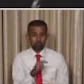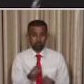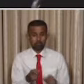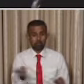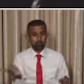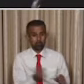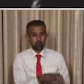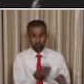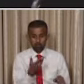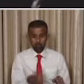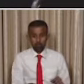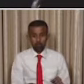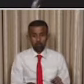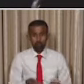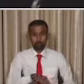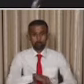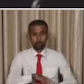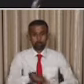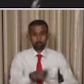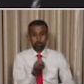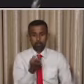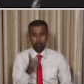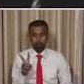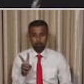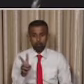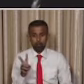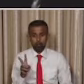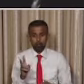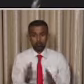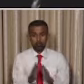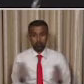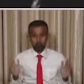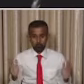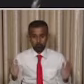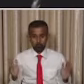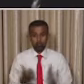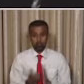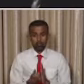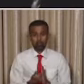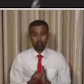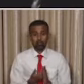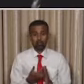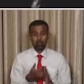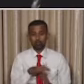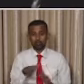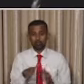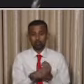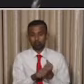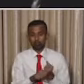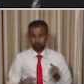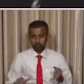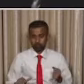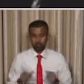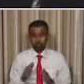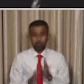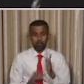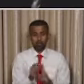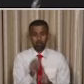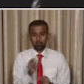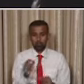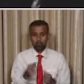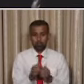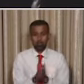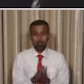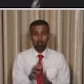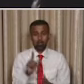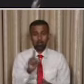මරලා පැය 12ක් ඇතුළත මේ ගරු සභාව නියෝජනය කරන මැති ඇමතූරු